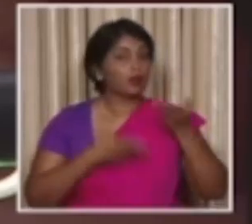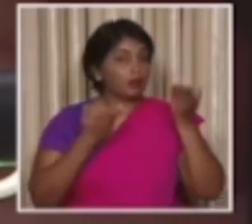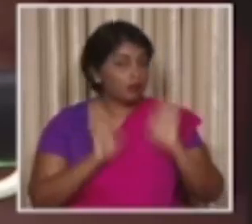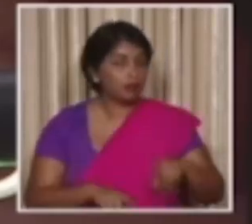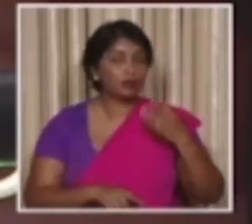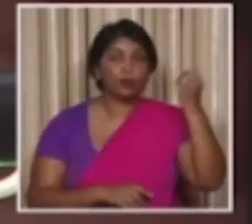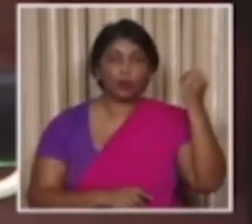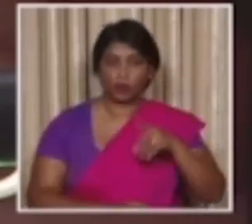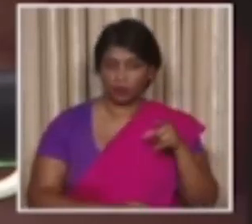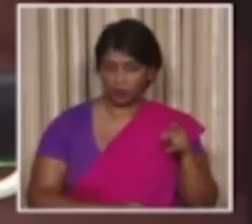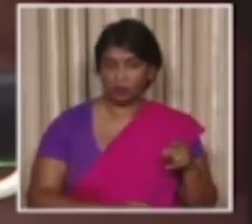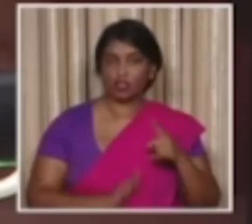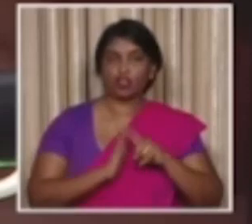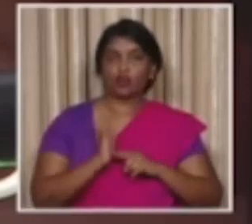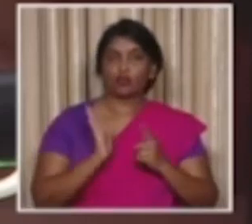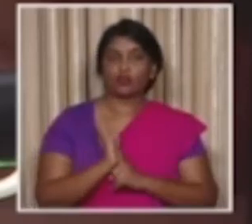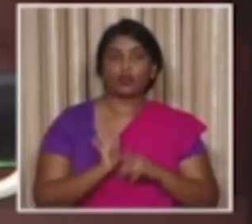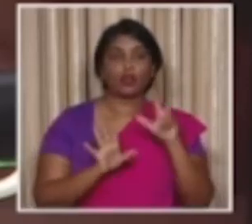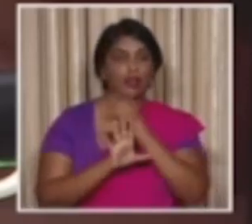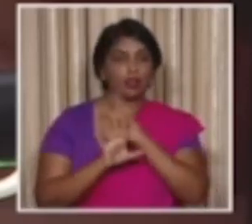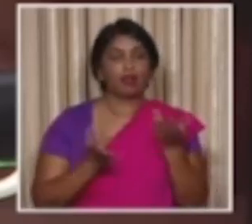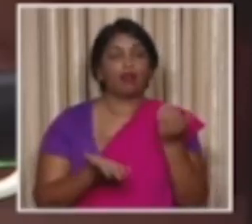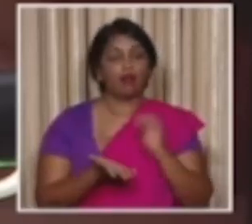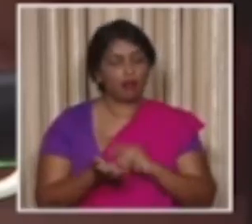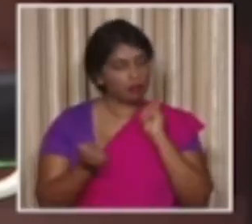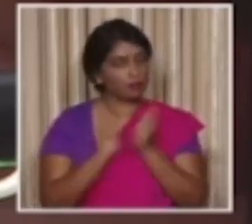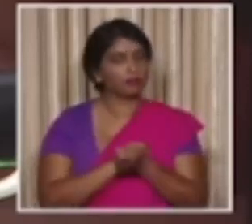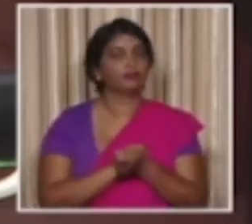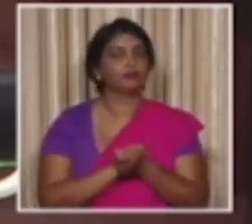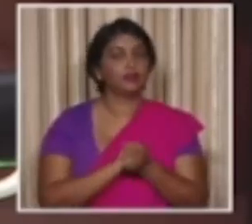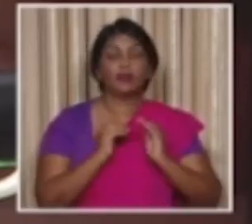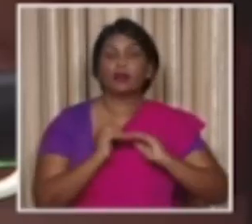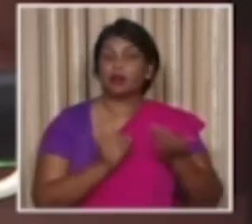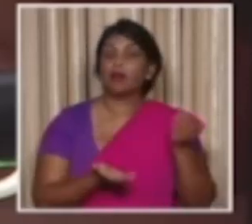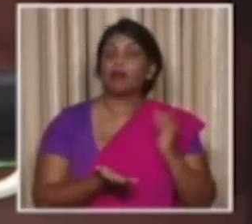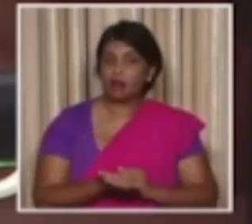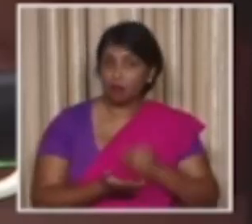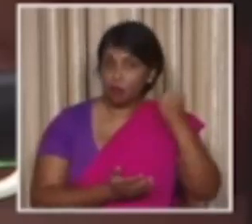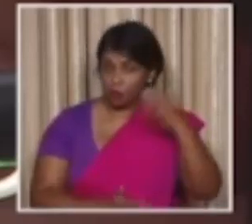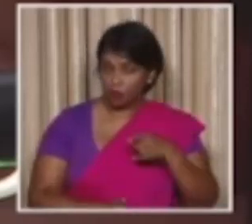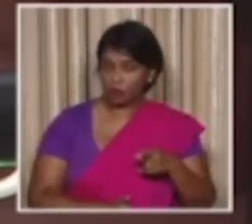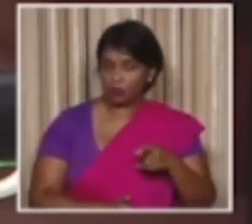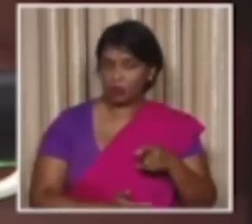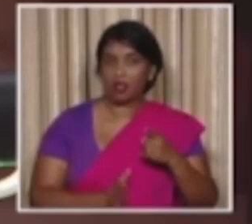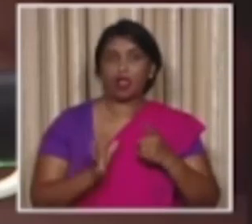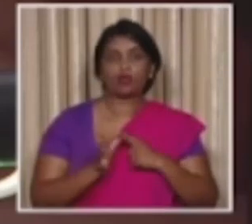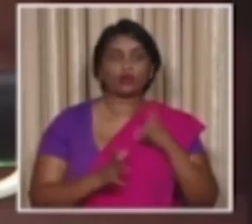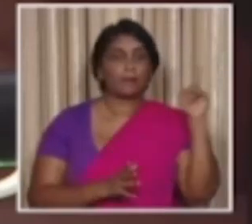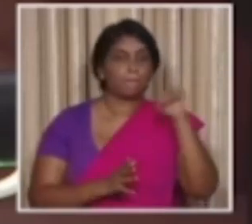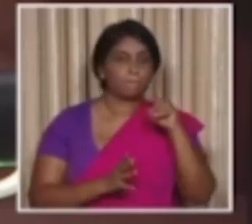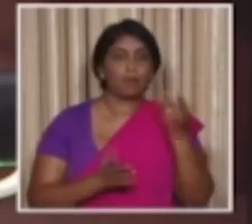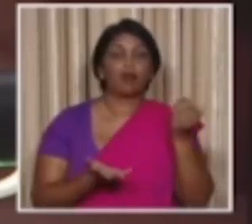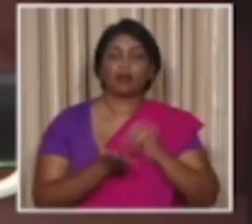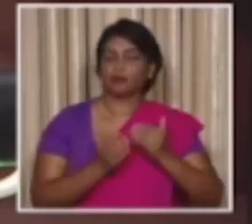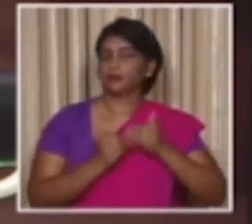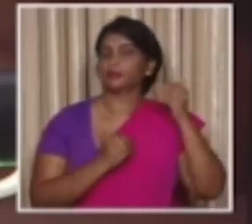लबन दिने जूली 18 दिने दक्वा आय विनाश करनु इन पशु नवते मदीनीय अगोस पलविन दक्वा